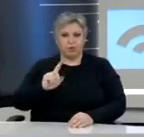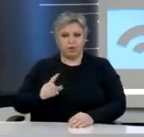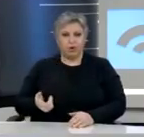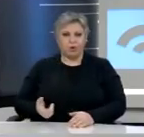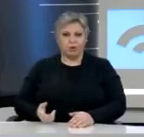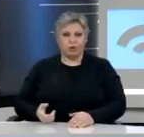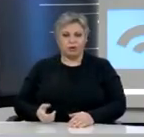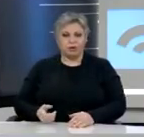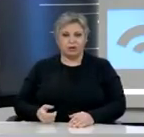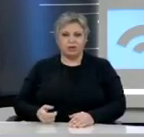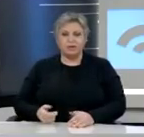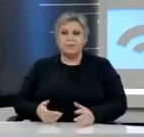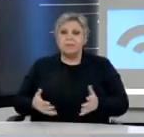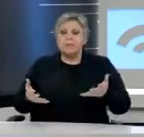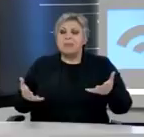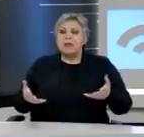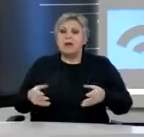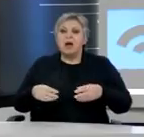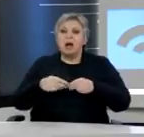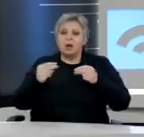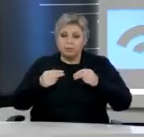Άρα λοιπόν, κυρίες και κύριοι βουλευτές,